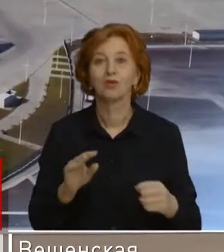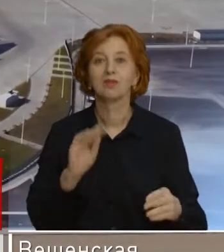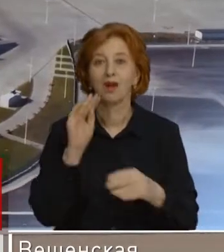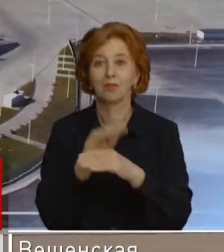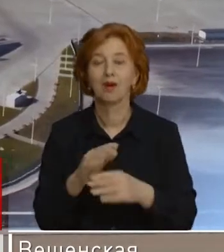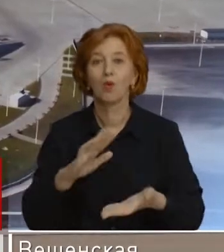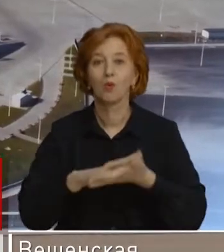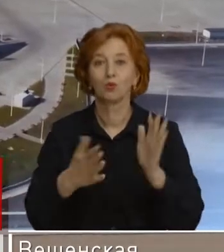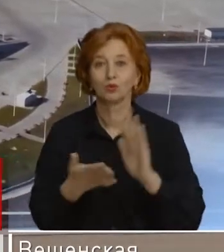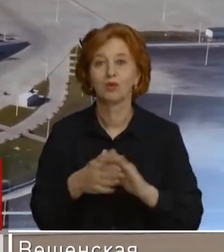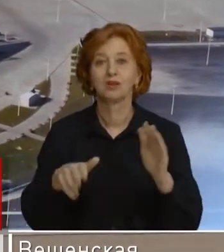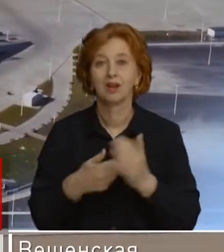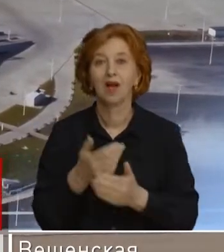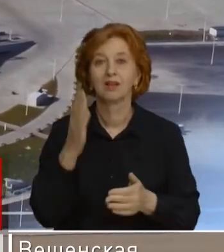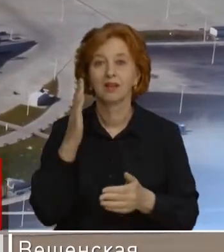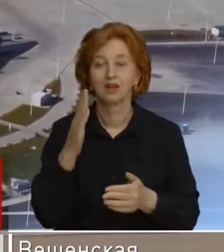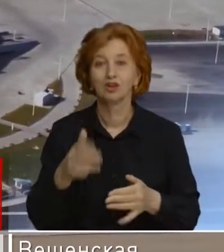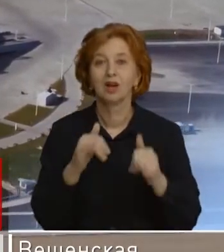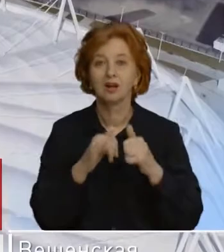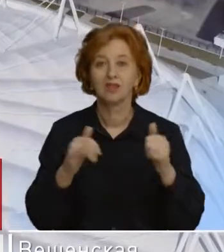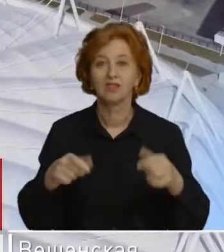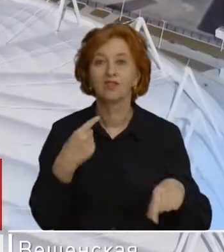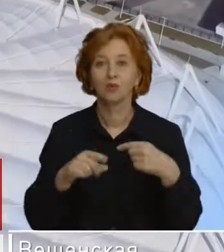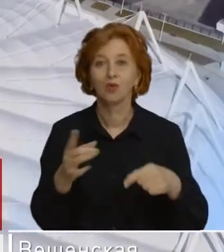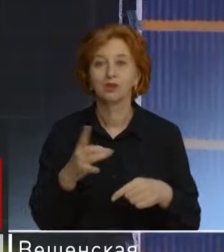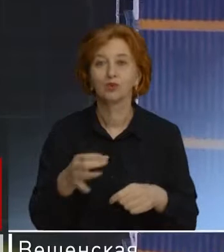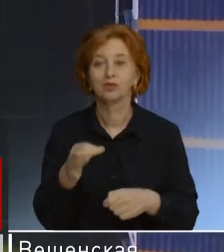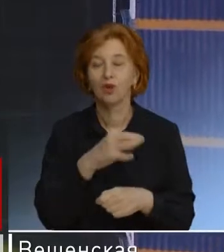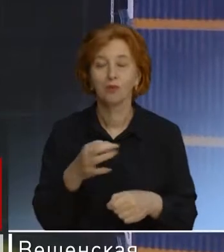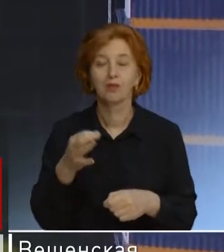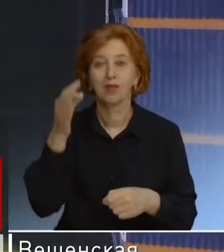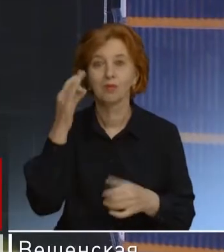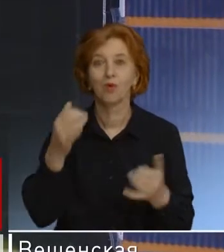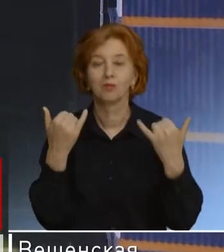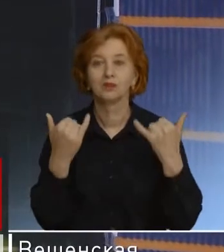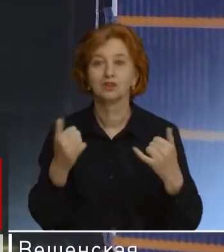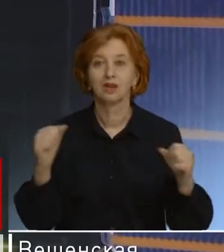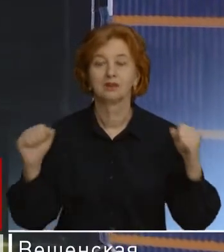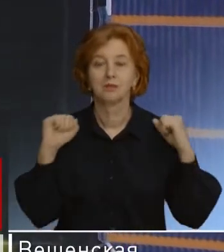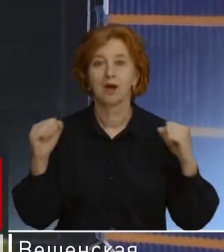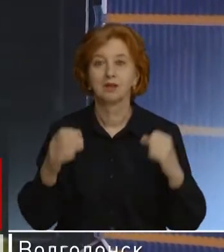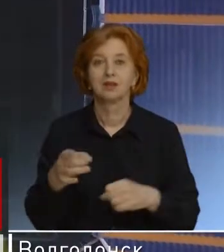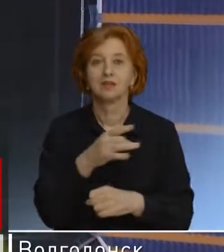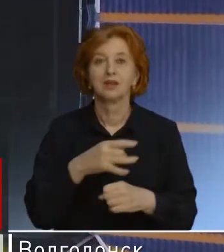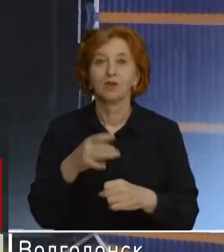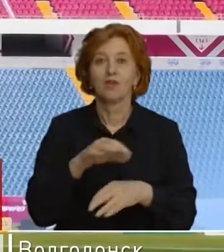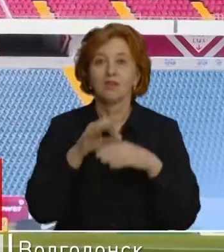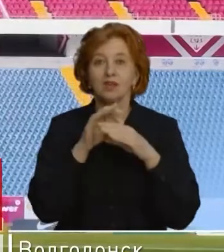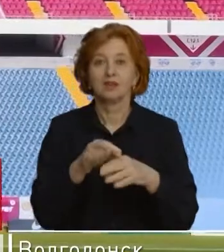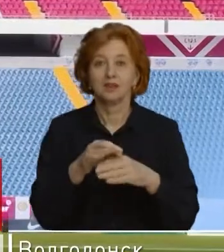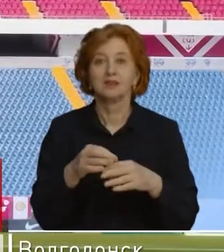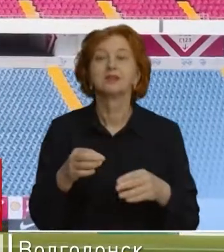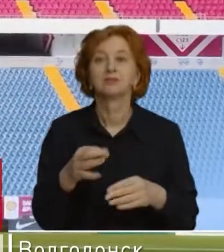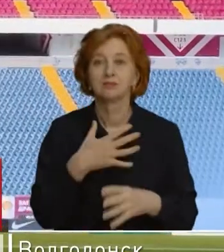дополнительные условия для дальнейшего развития футбола в Ростовской области. Напомню, сейчас подготовку спортивного резерва на Дону ведут